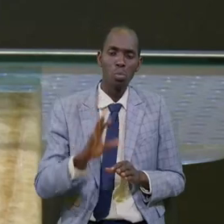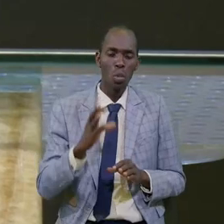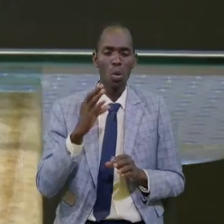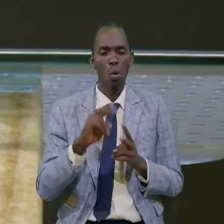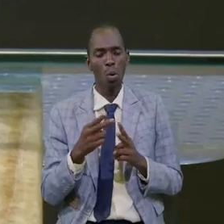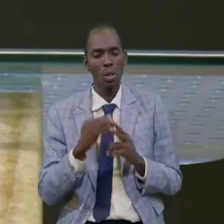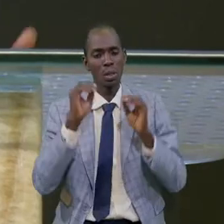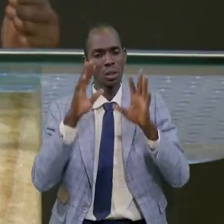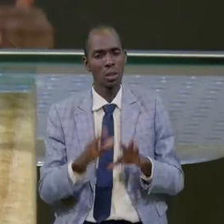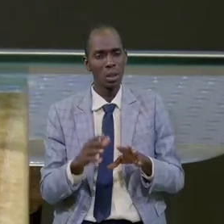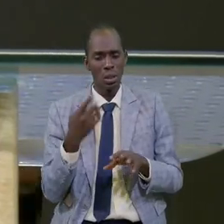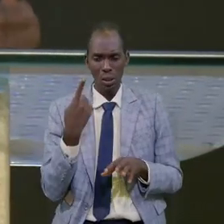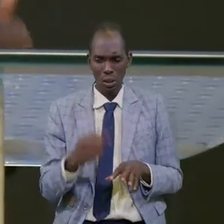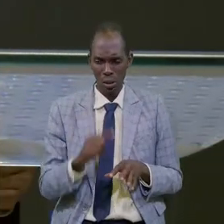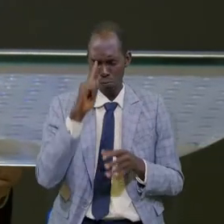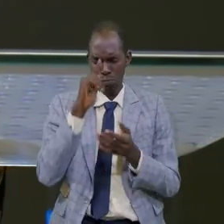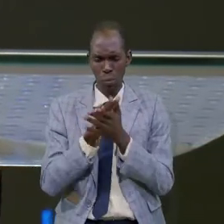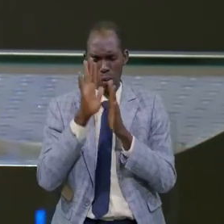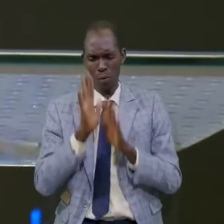ministre, le croyant